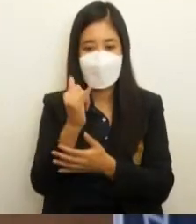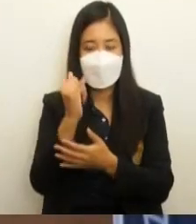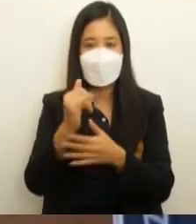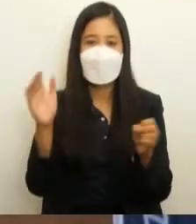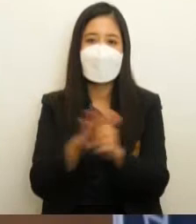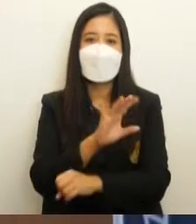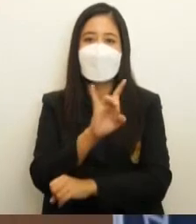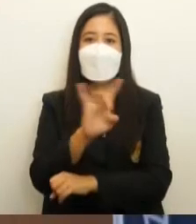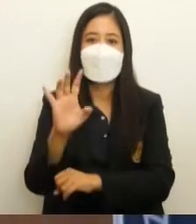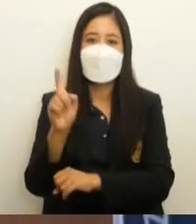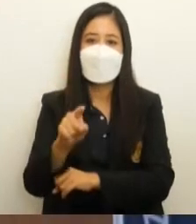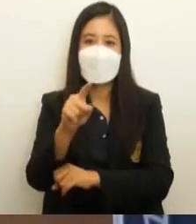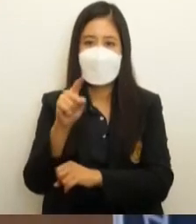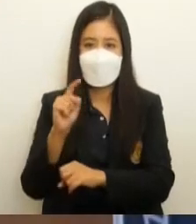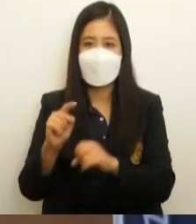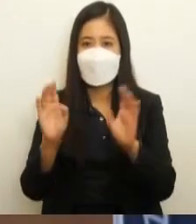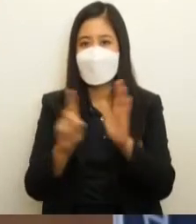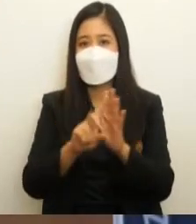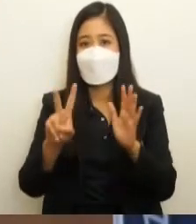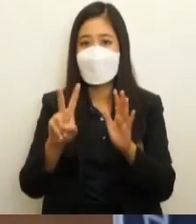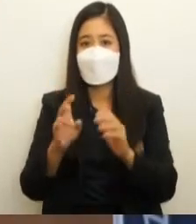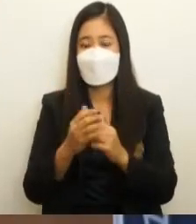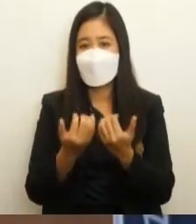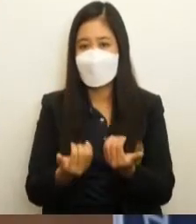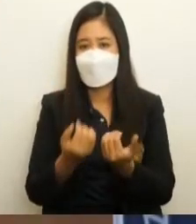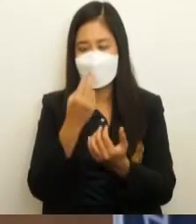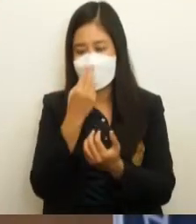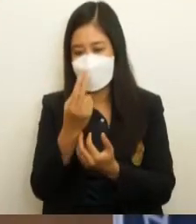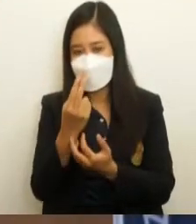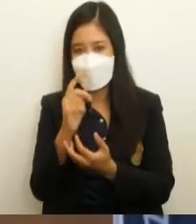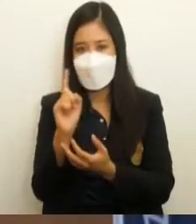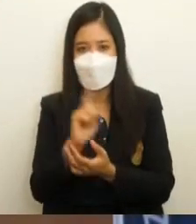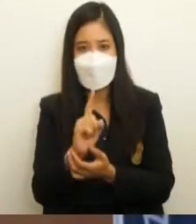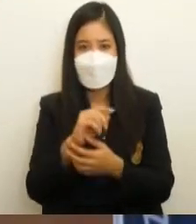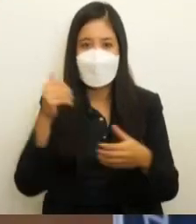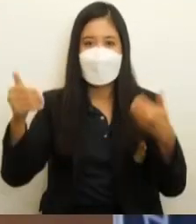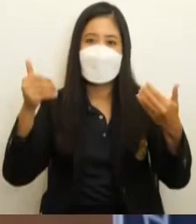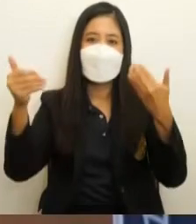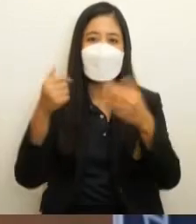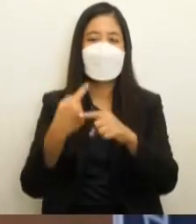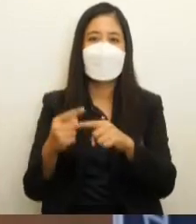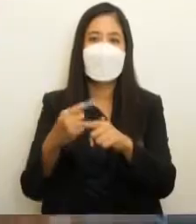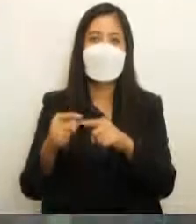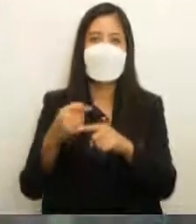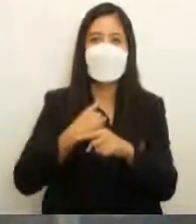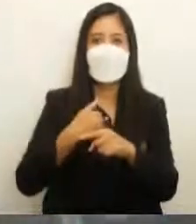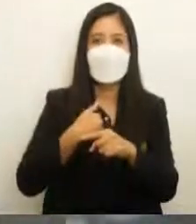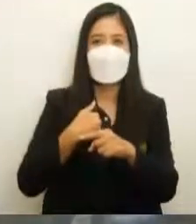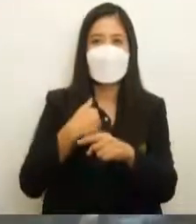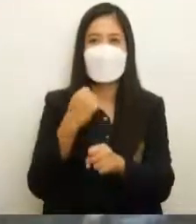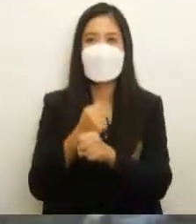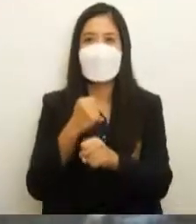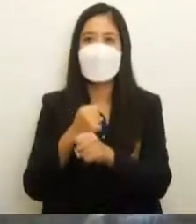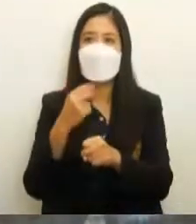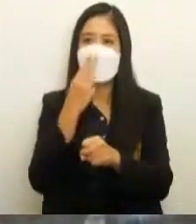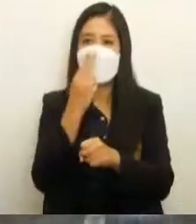ของการเปิดเทอมสิ่งที่เราได้เห็นรวมทั้งกิจกรรมต่างๆที่เกิดขึ้นที่หน้าเสาธงทำให้เ